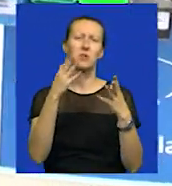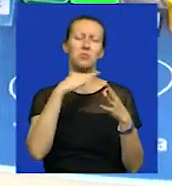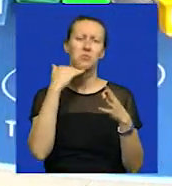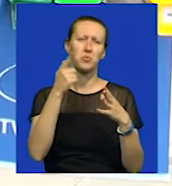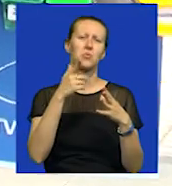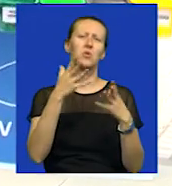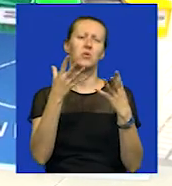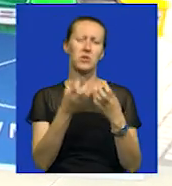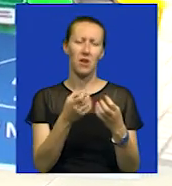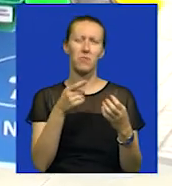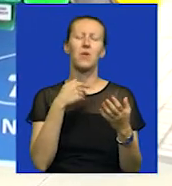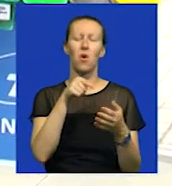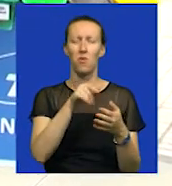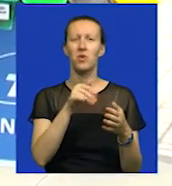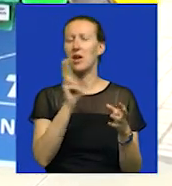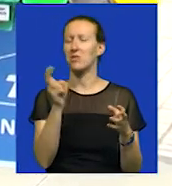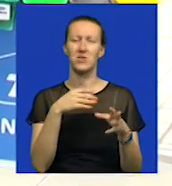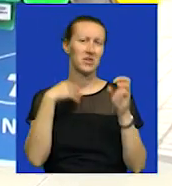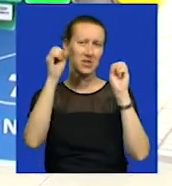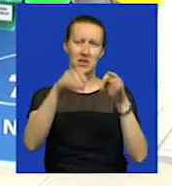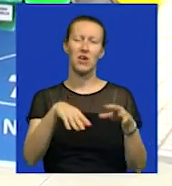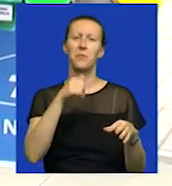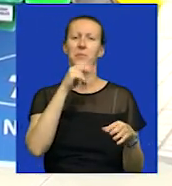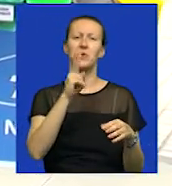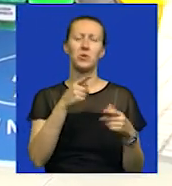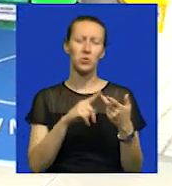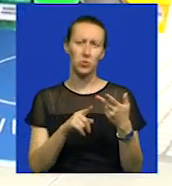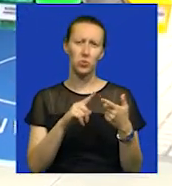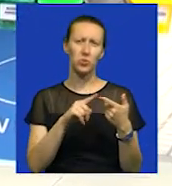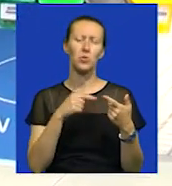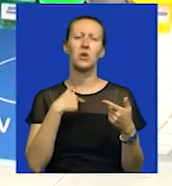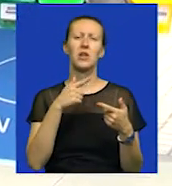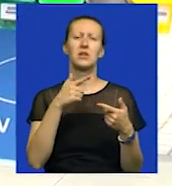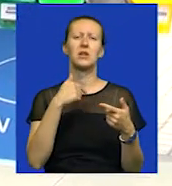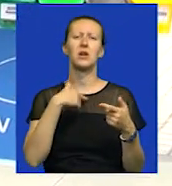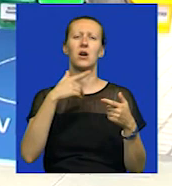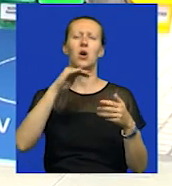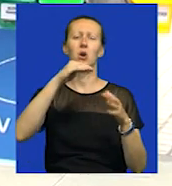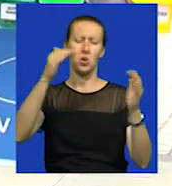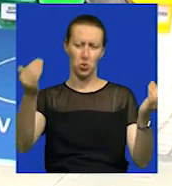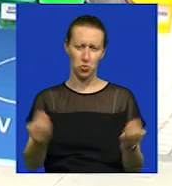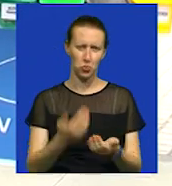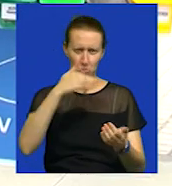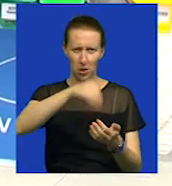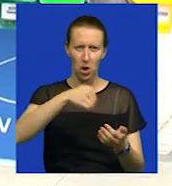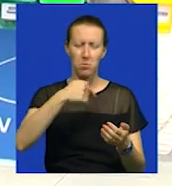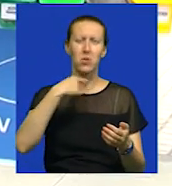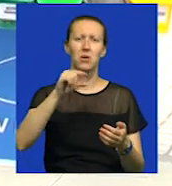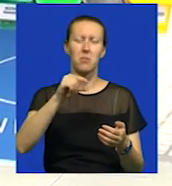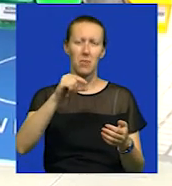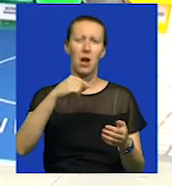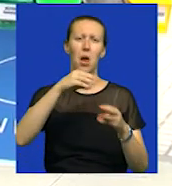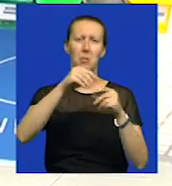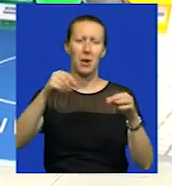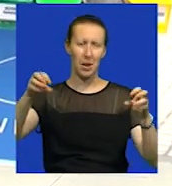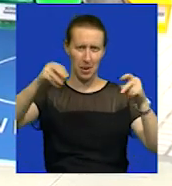puno bolje. I to ne stavljam, a ovo da, sve. I drugo, da ja sam lipo rupu iskopala i onda svako toliko malo